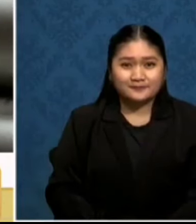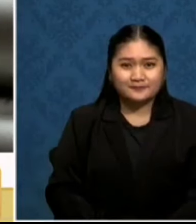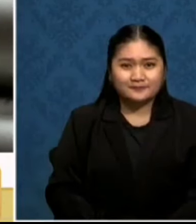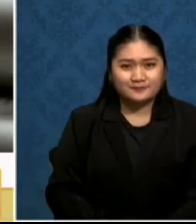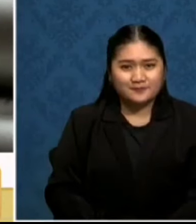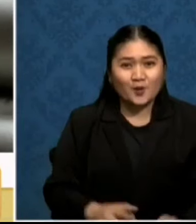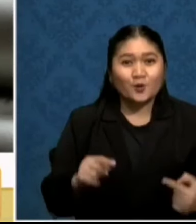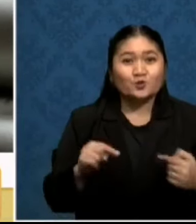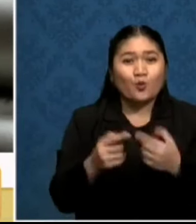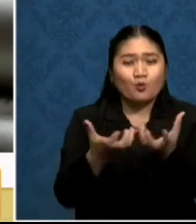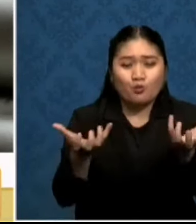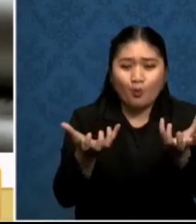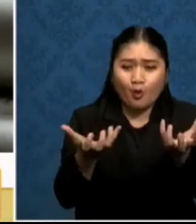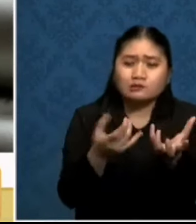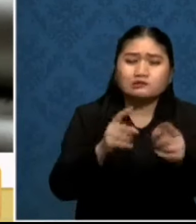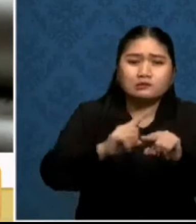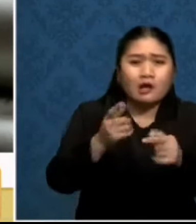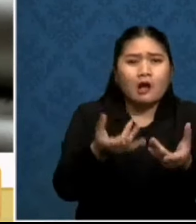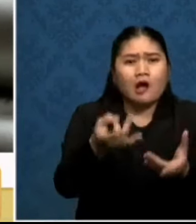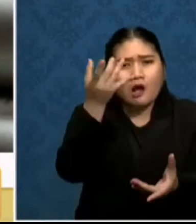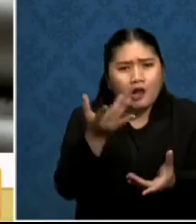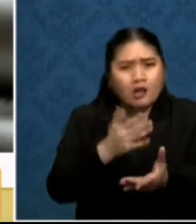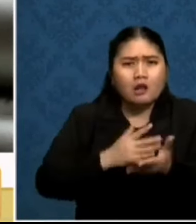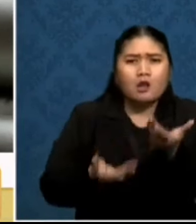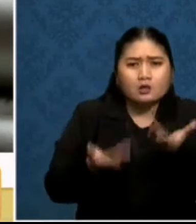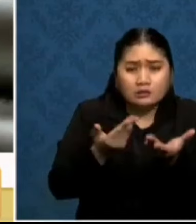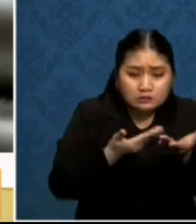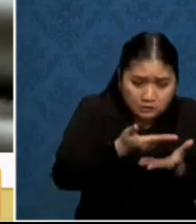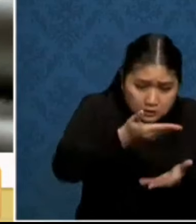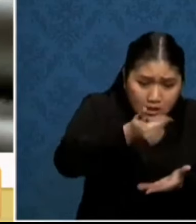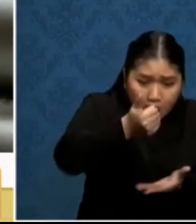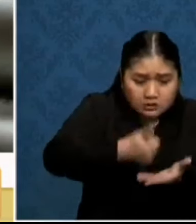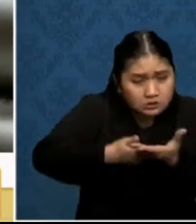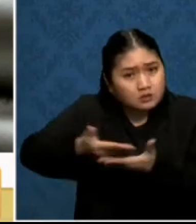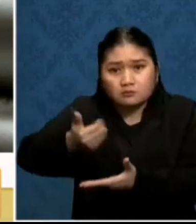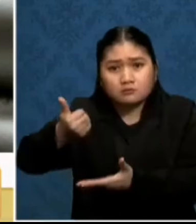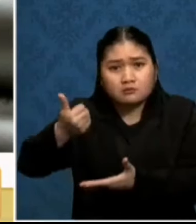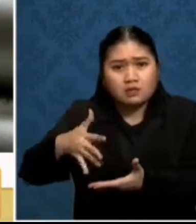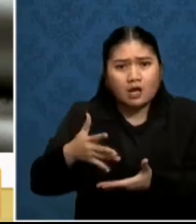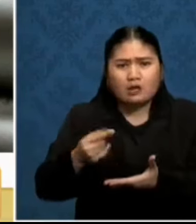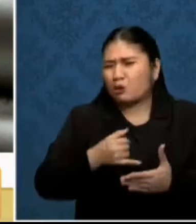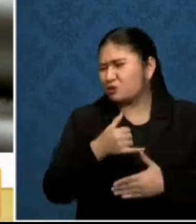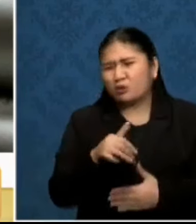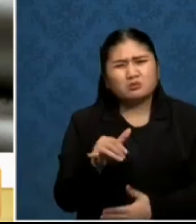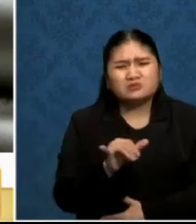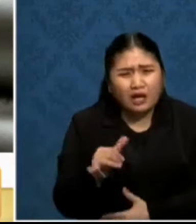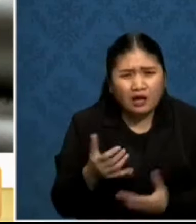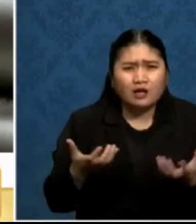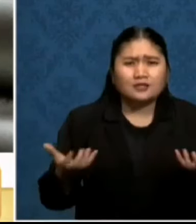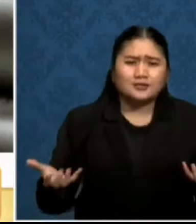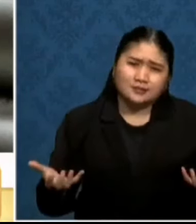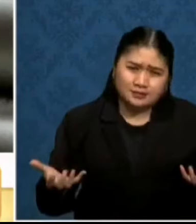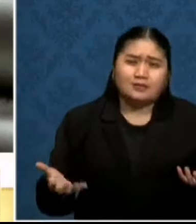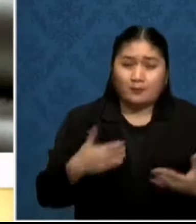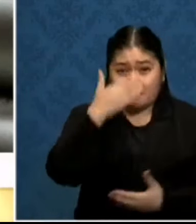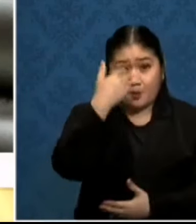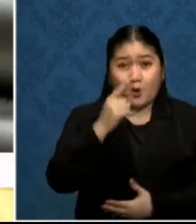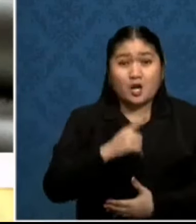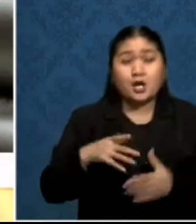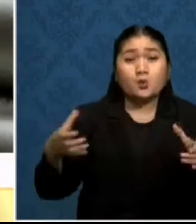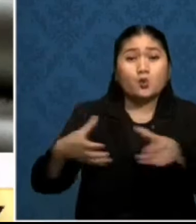เรื่องสินค้าอะไรซื้อได้อะไรซื้อไม่ได้นี่ก็ยังไม่จบเพราะคณะกรรมการ